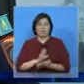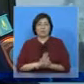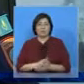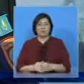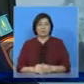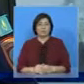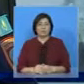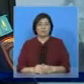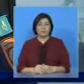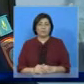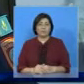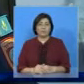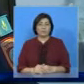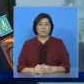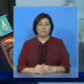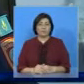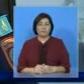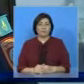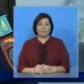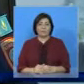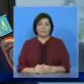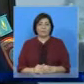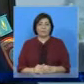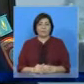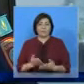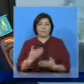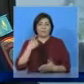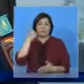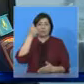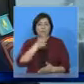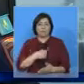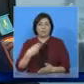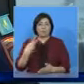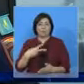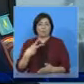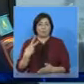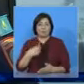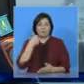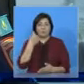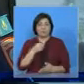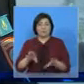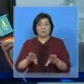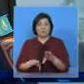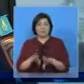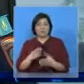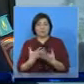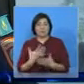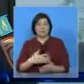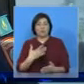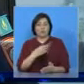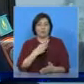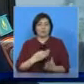оқиғаларын айтып кететін жер бұл жерде былтырғы 2020 жылмен салыстырғанда 50%-ға көбейіп